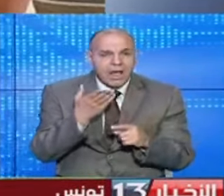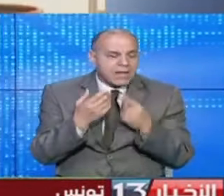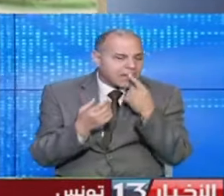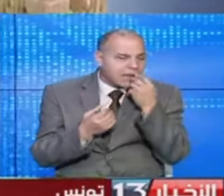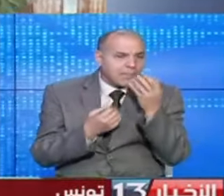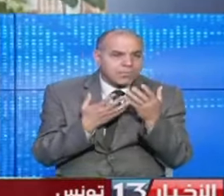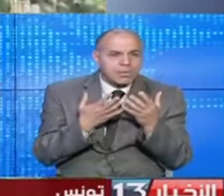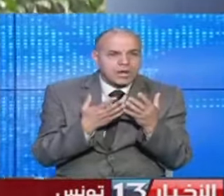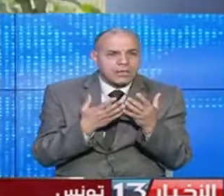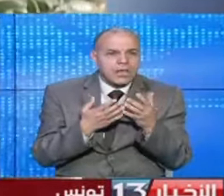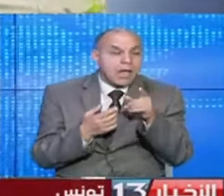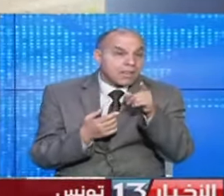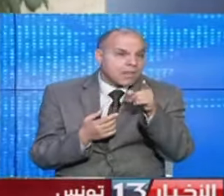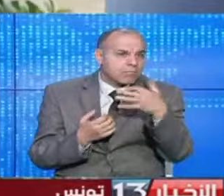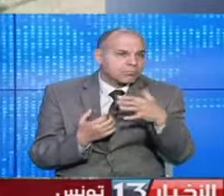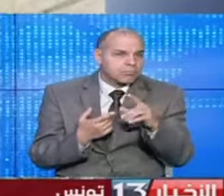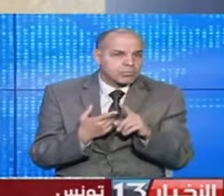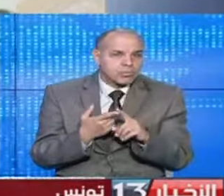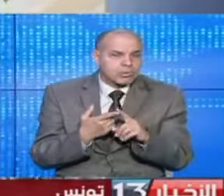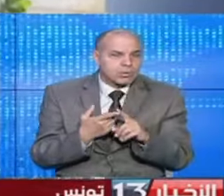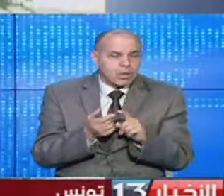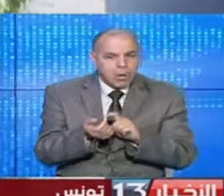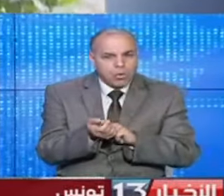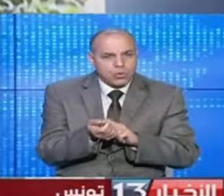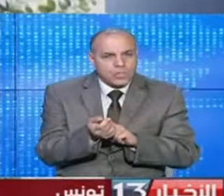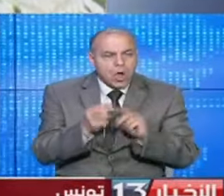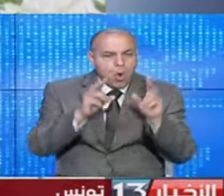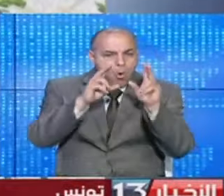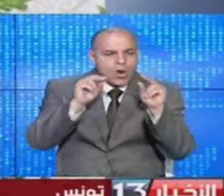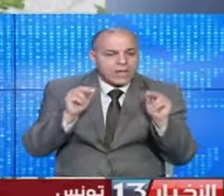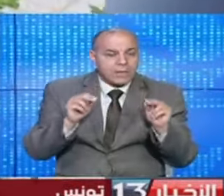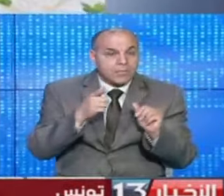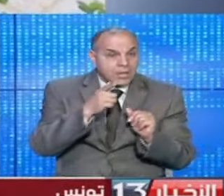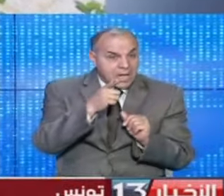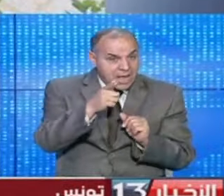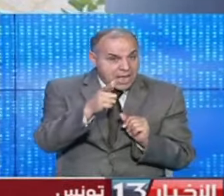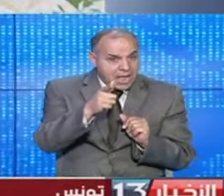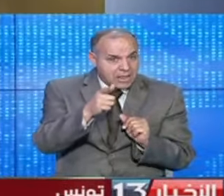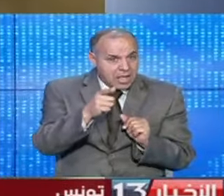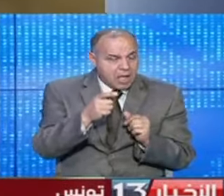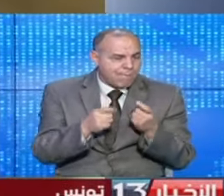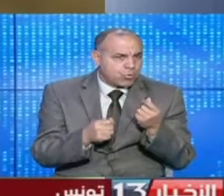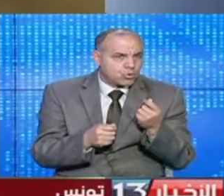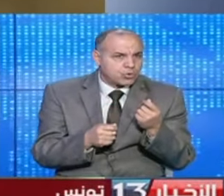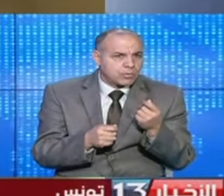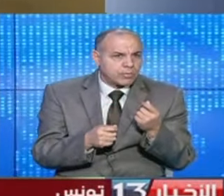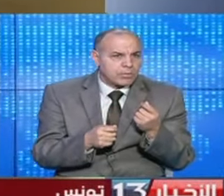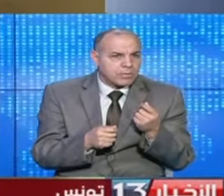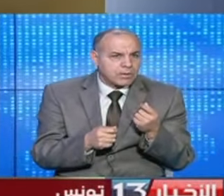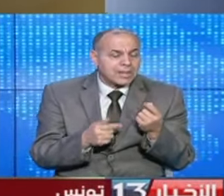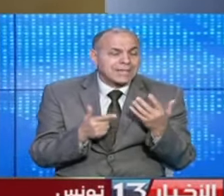النبتة البونزاي ذات الأصول الهولندية والتي يتجاوز سعرها